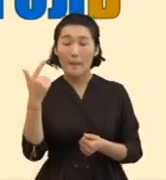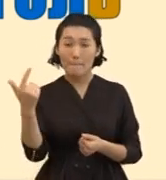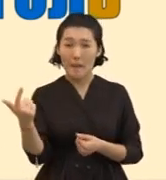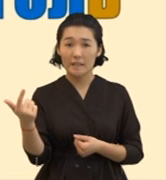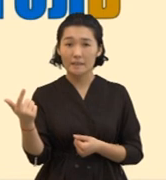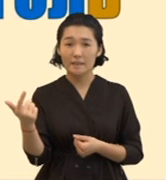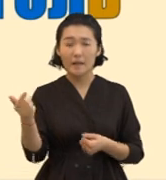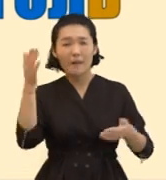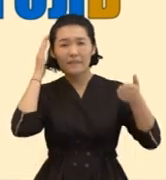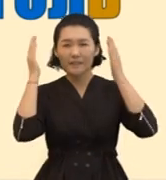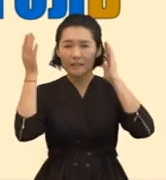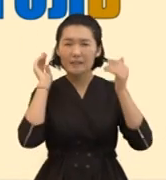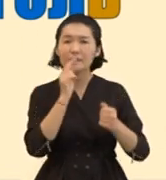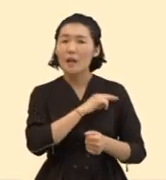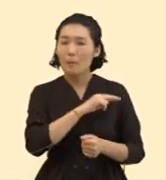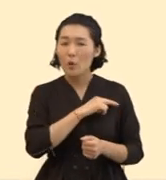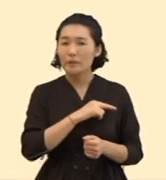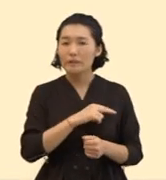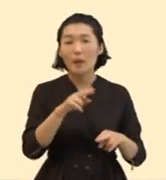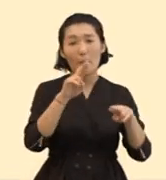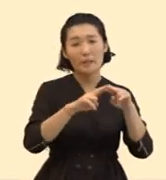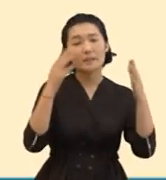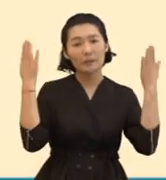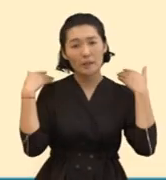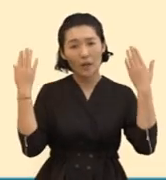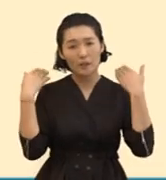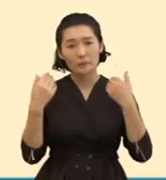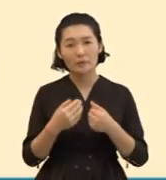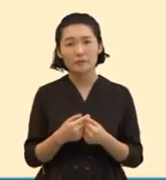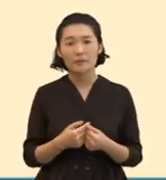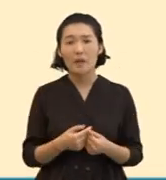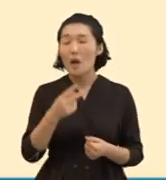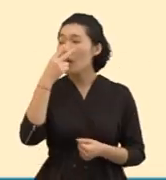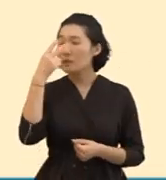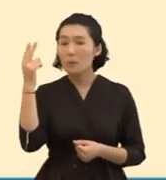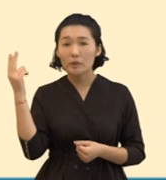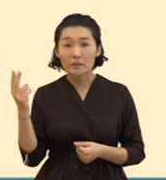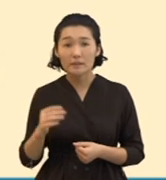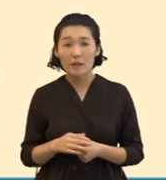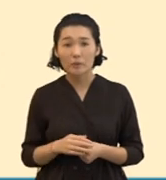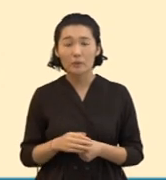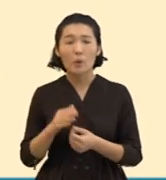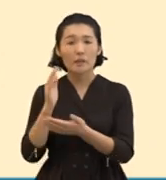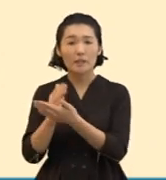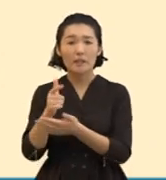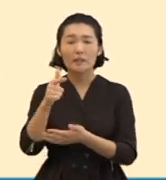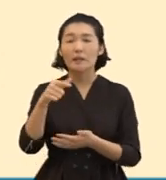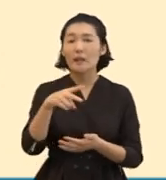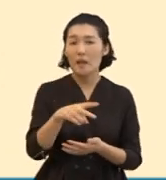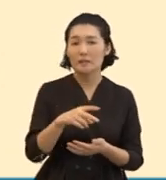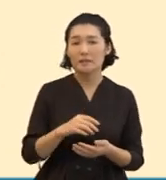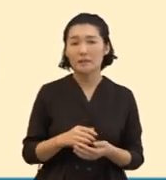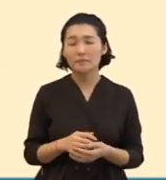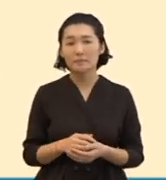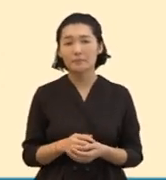веселиться присела отдохнуть смотрит в сторонке стоят гласные с ножки на ножку